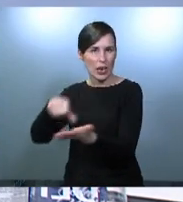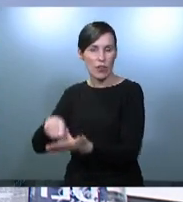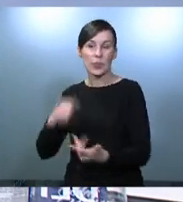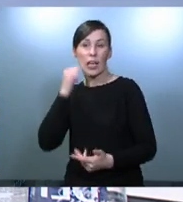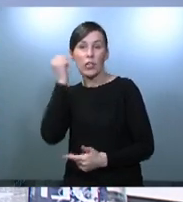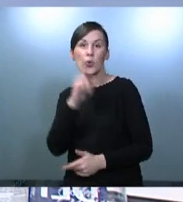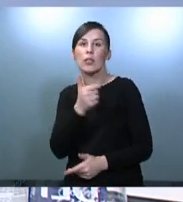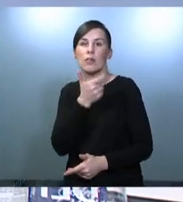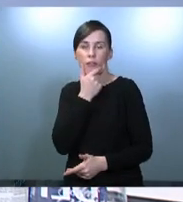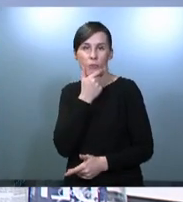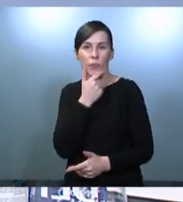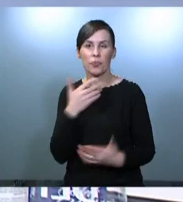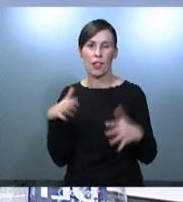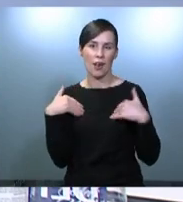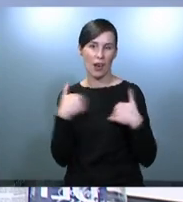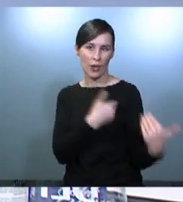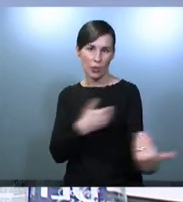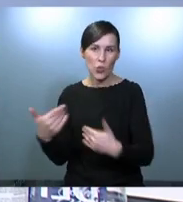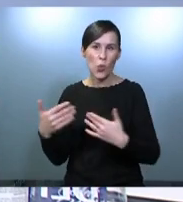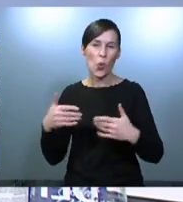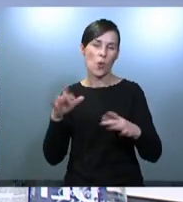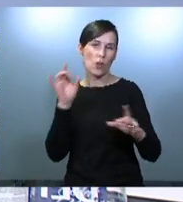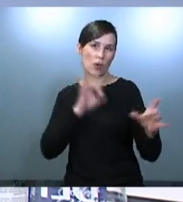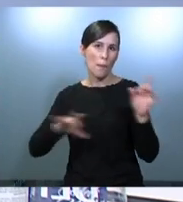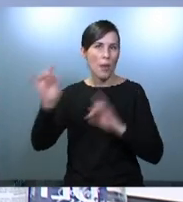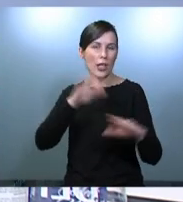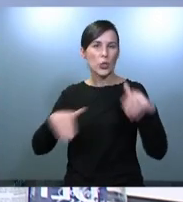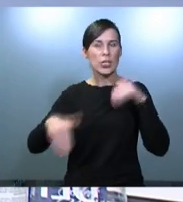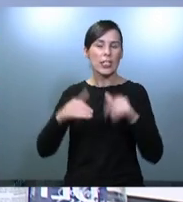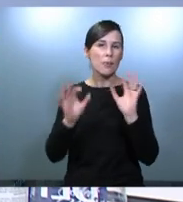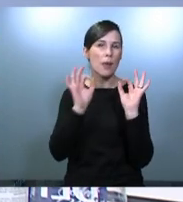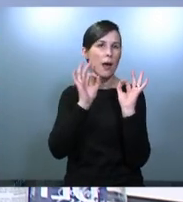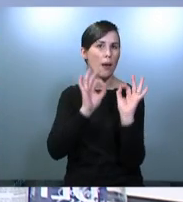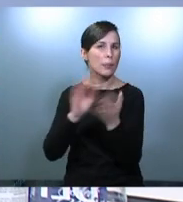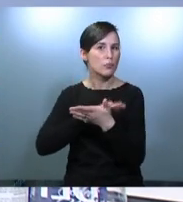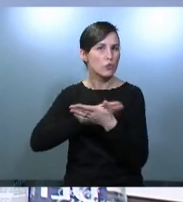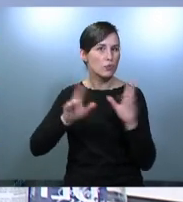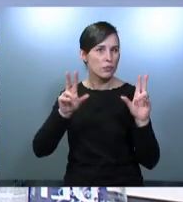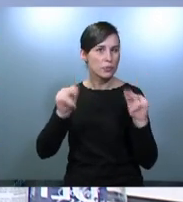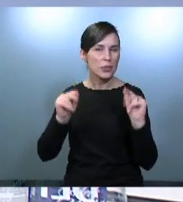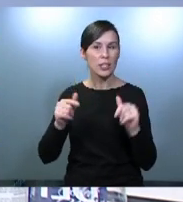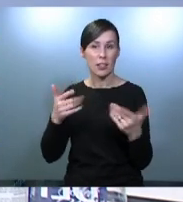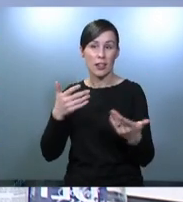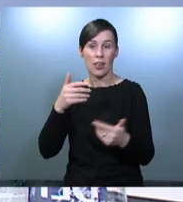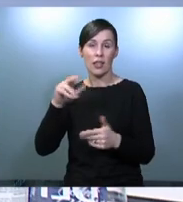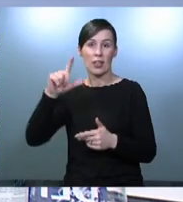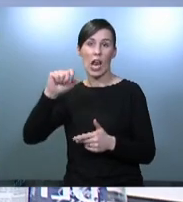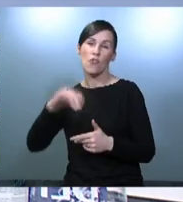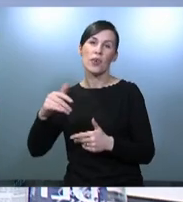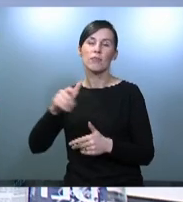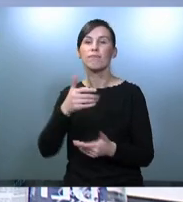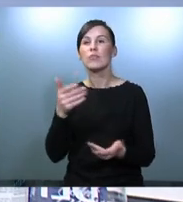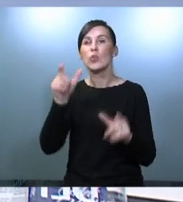mintis, linkiu korektiškos rinkimų kampanijos ir raginu Delfi televizijos